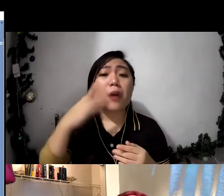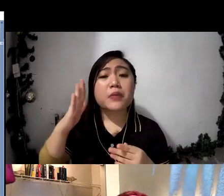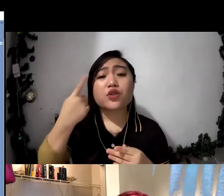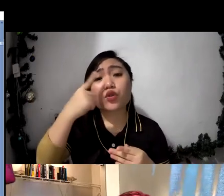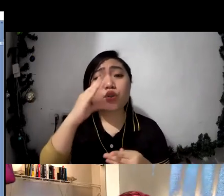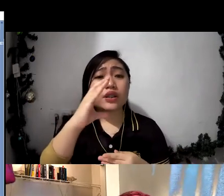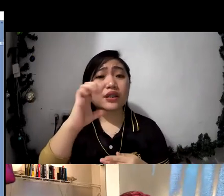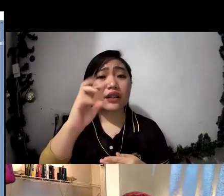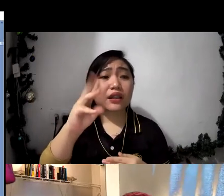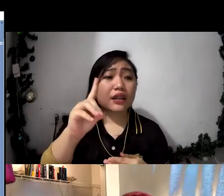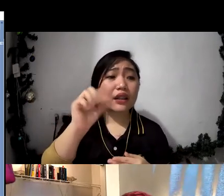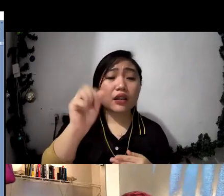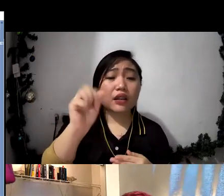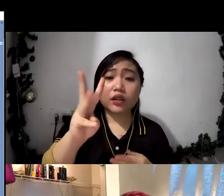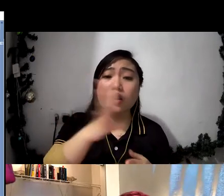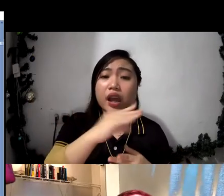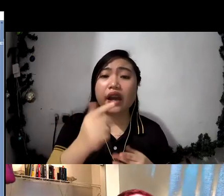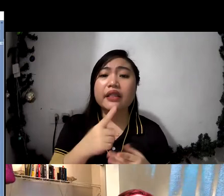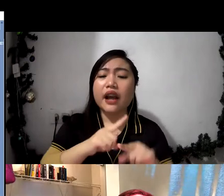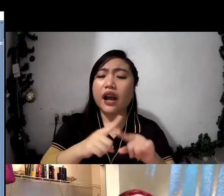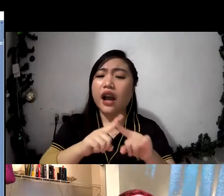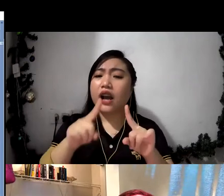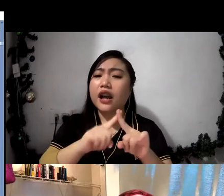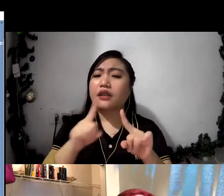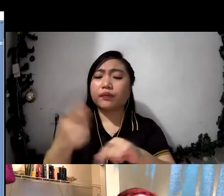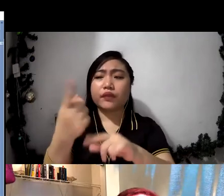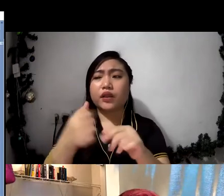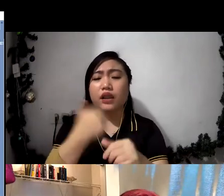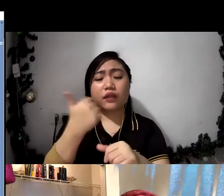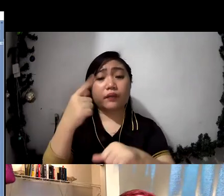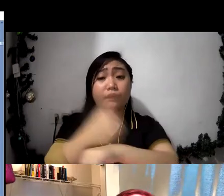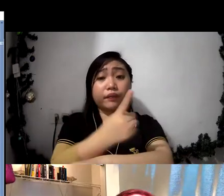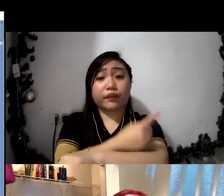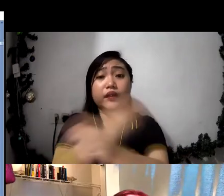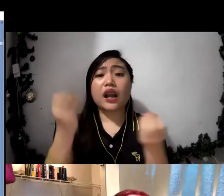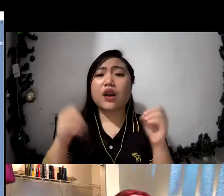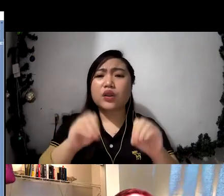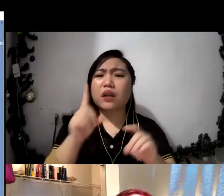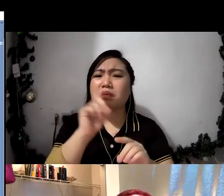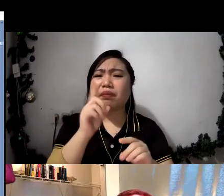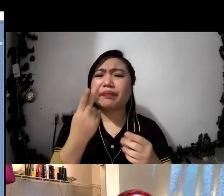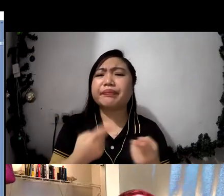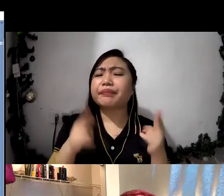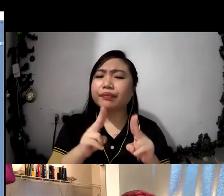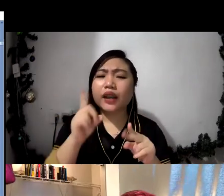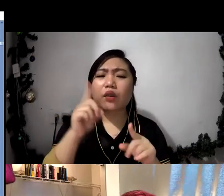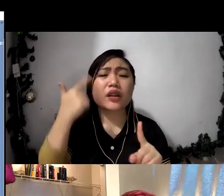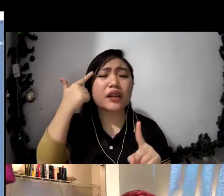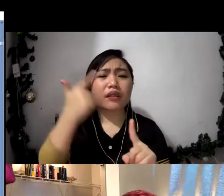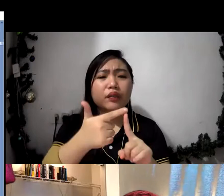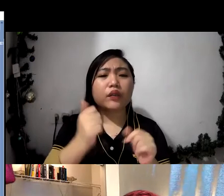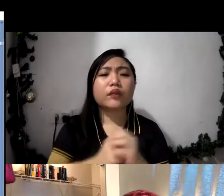other development outcomes. Ano ngayon yung mga targets natin, no? So from 2000